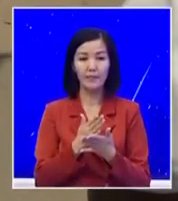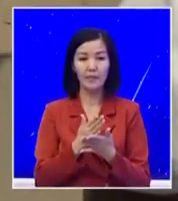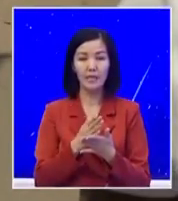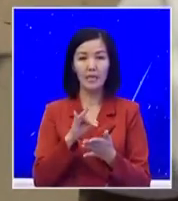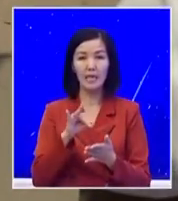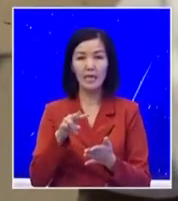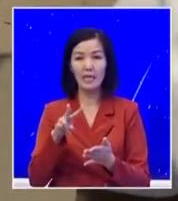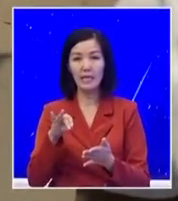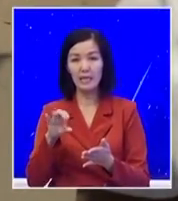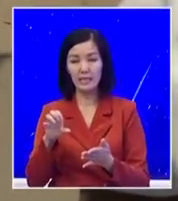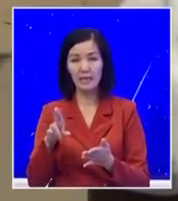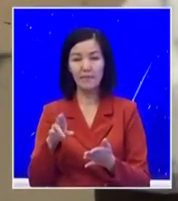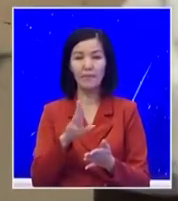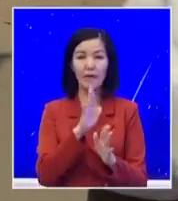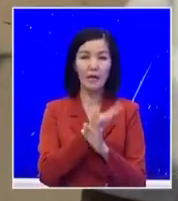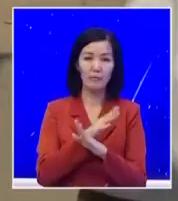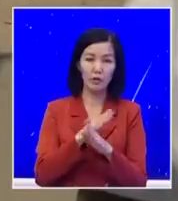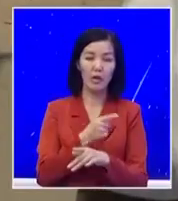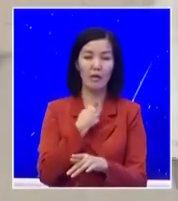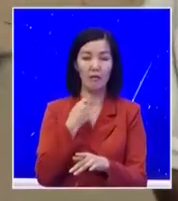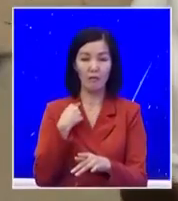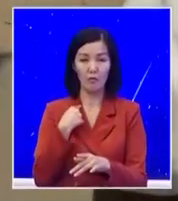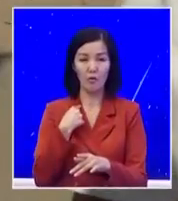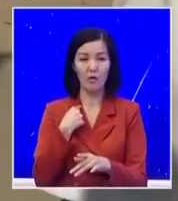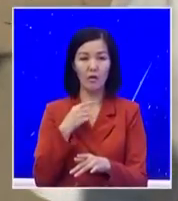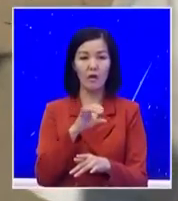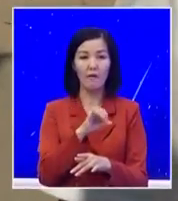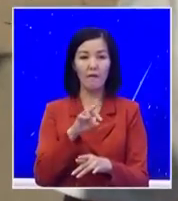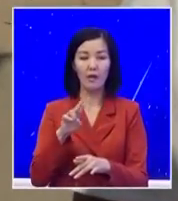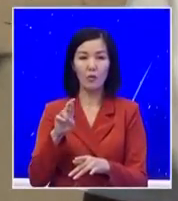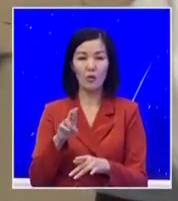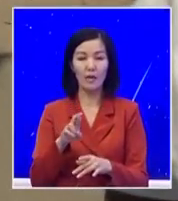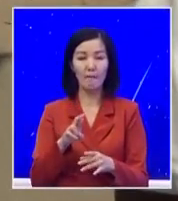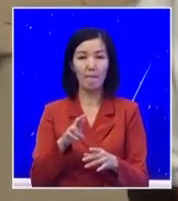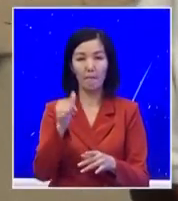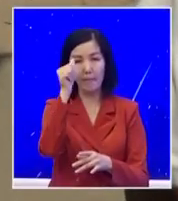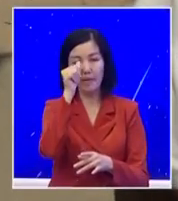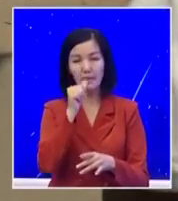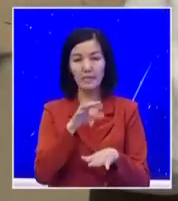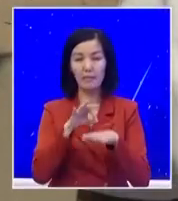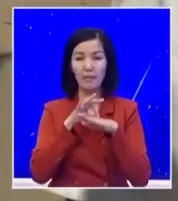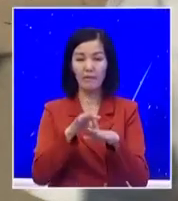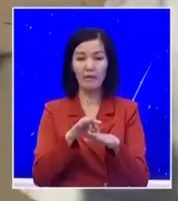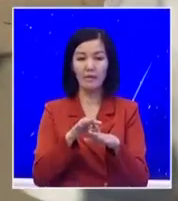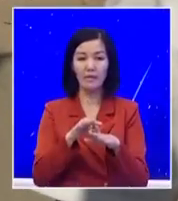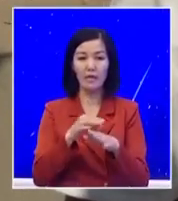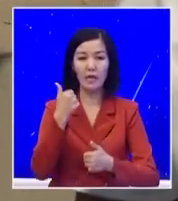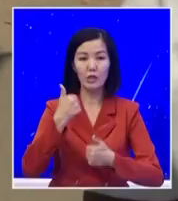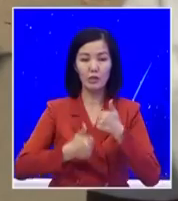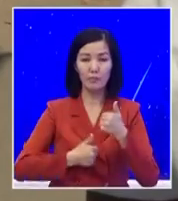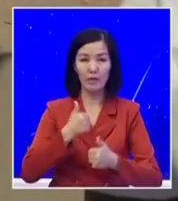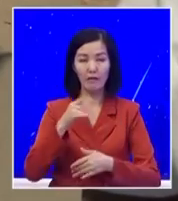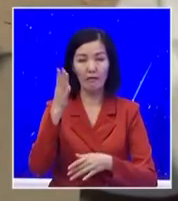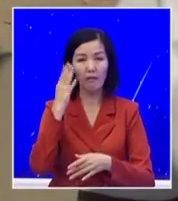районе Кара, Капчагай и у нас Талдыкургане. В июле месяце мы планируем провести, значит, чемпионат